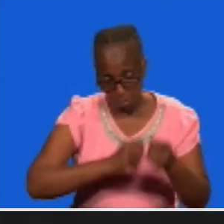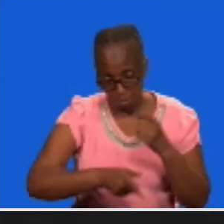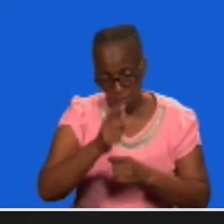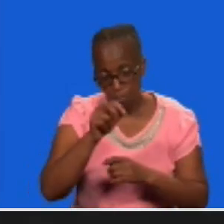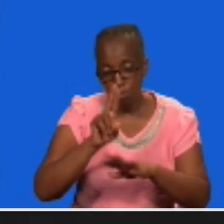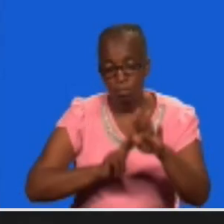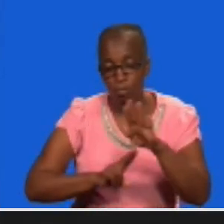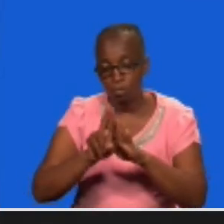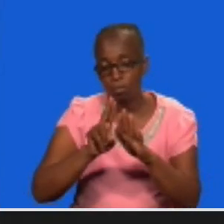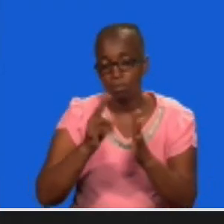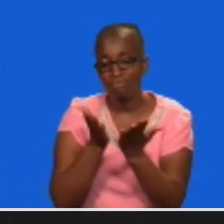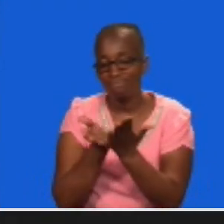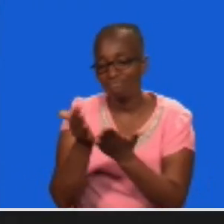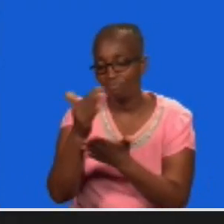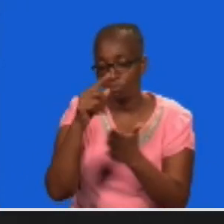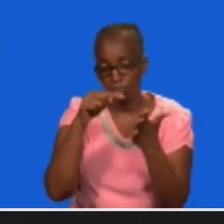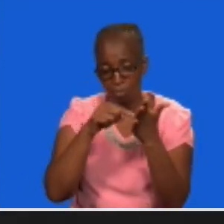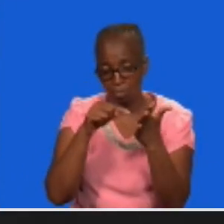tuko nazo hapa